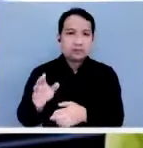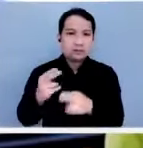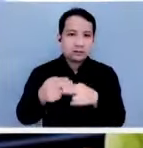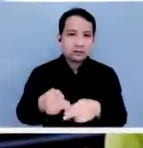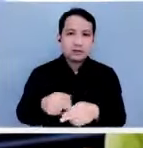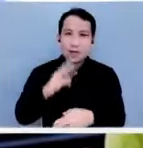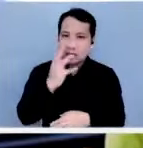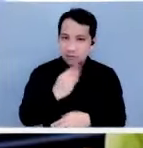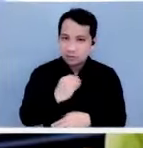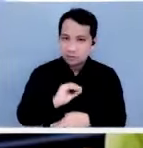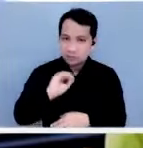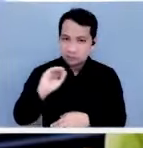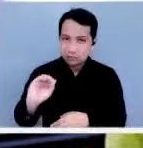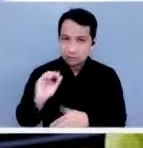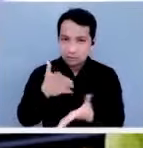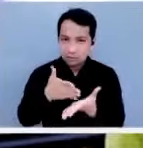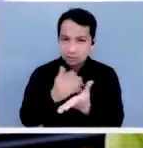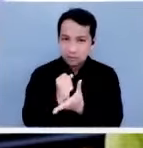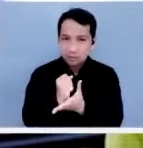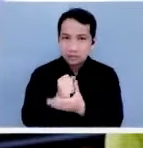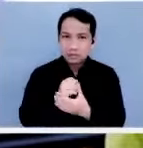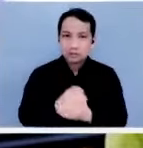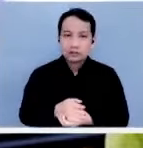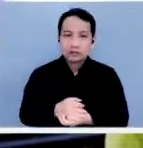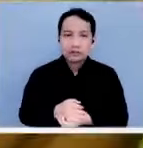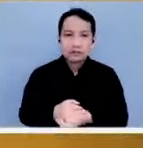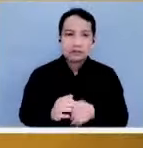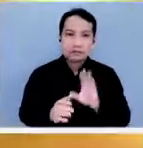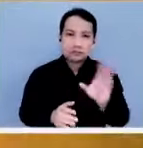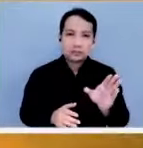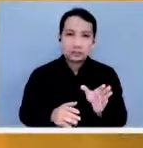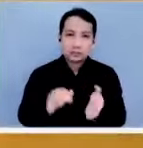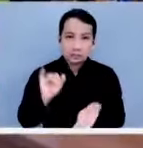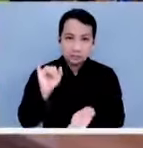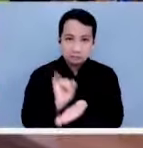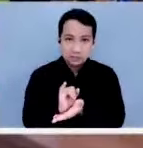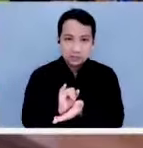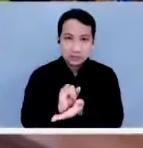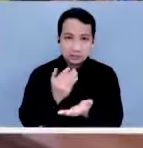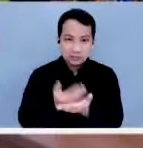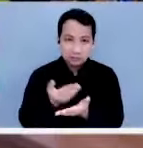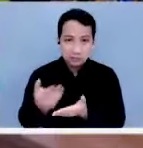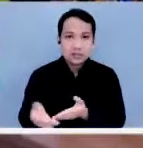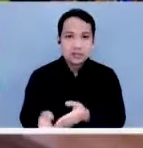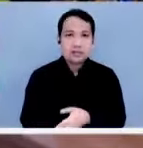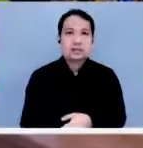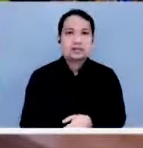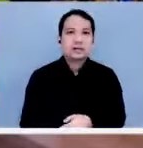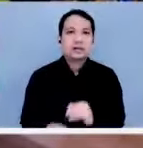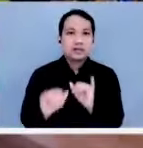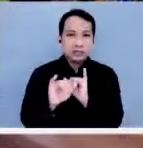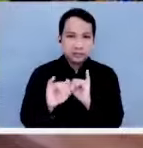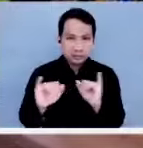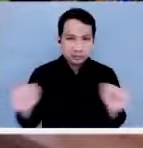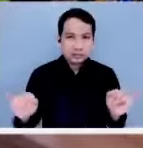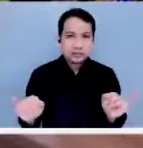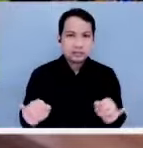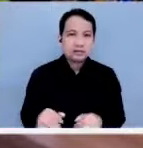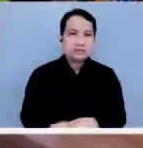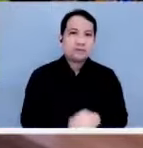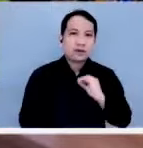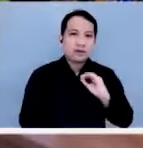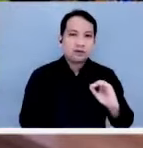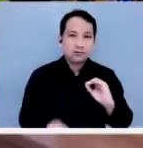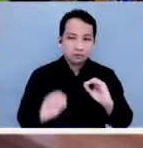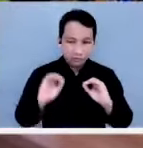ang may karapatan sa sasakyan na kanilang naipundar? Ang parehong mag-asawa ang may karapatan